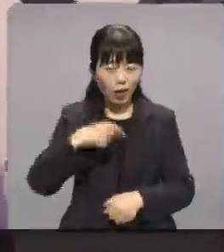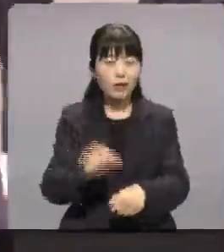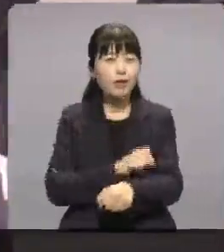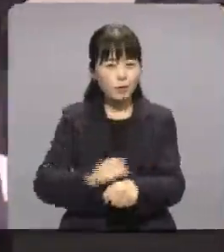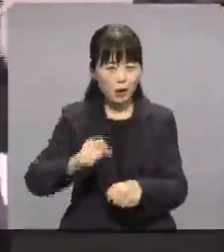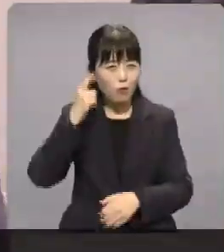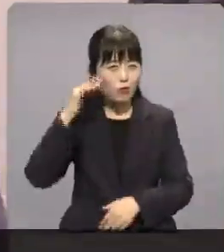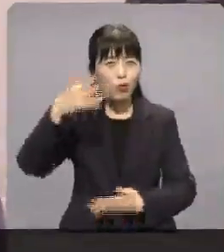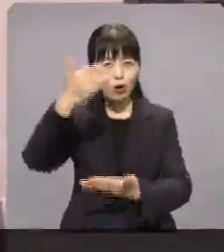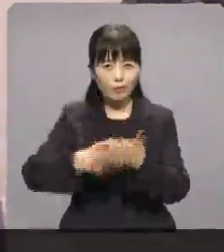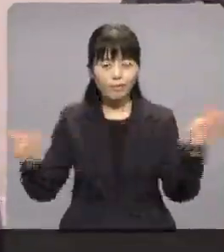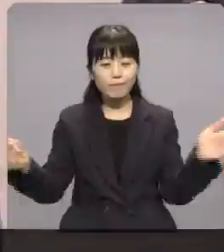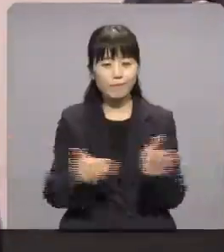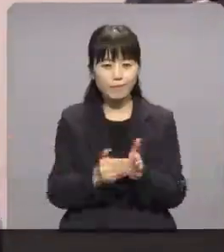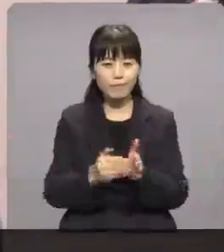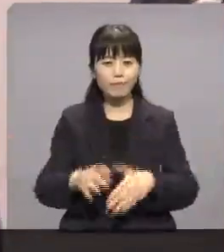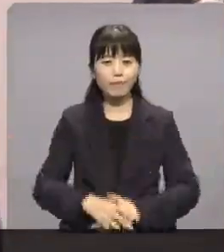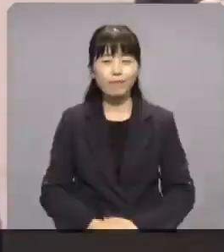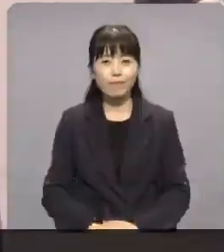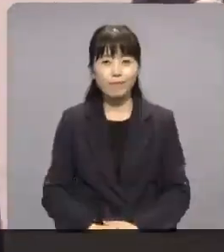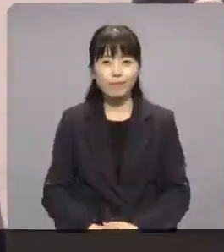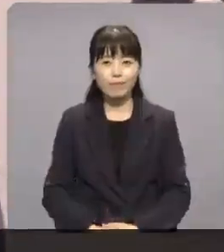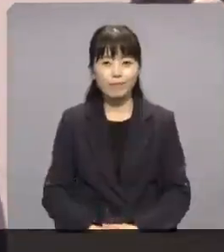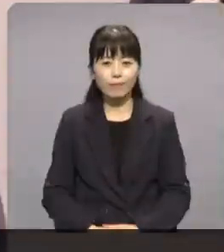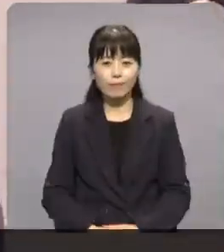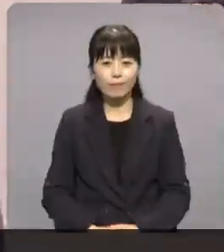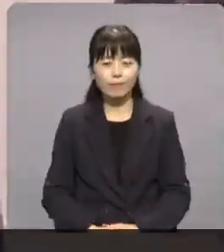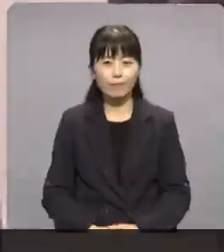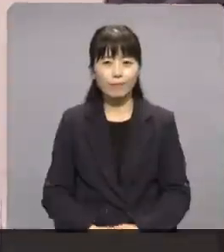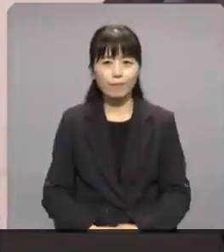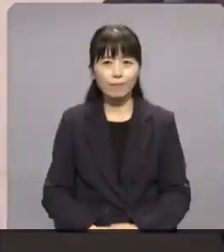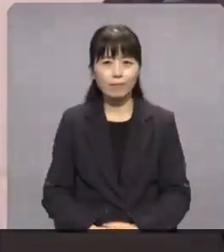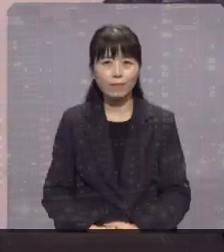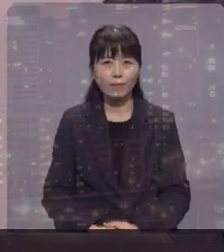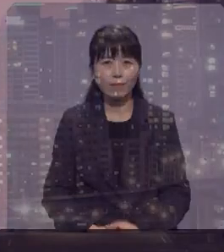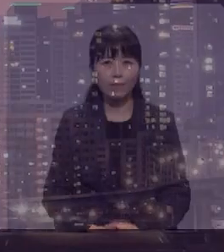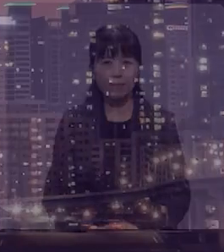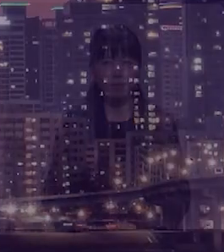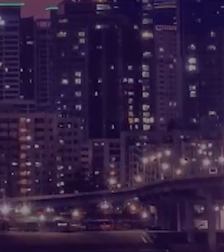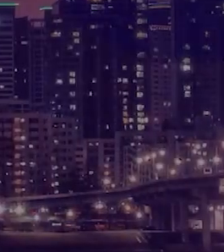특별한 추억을 남겼습니다. 웰컴 투 우리 동네 인천시 의원 이순학입니다.